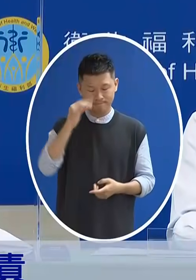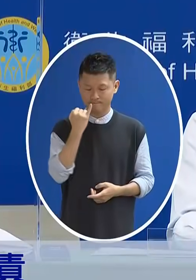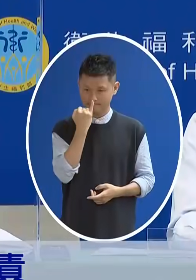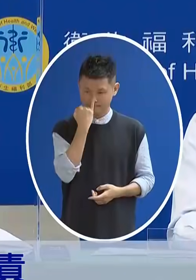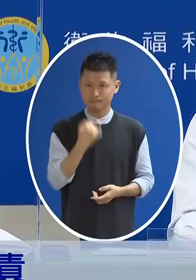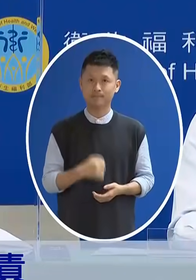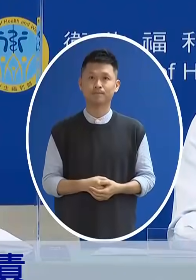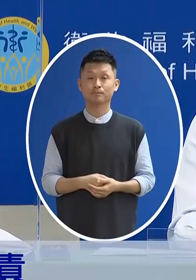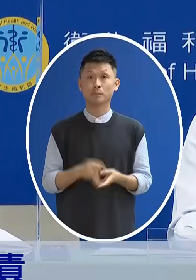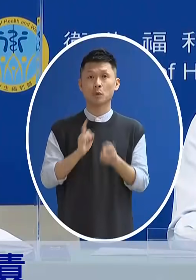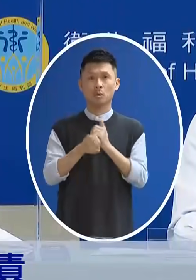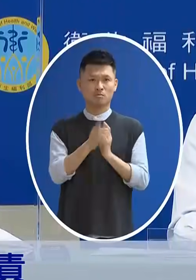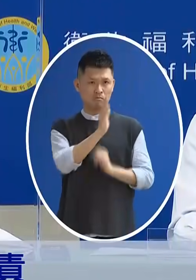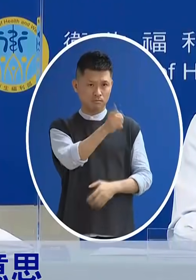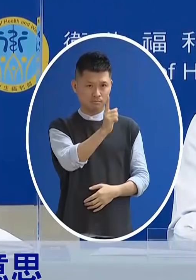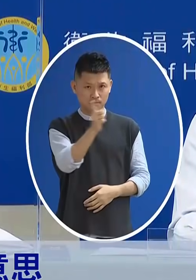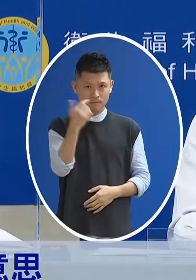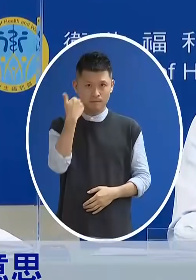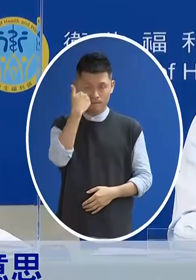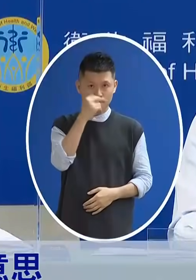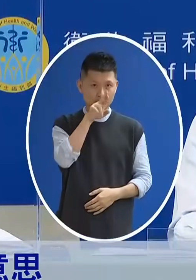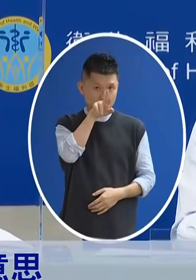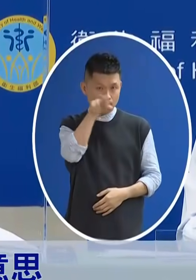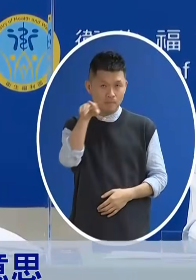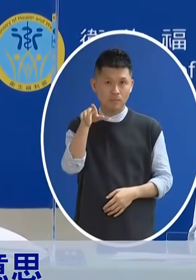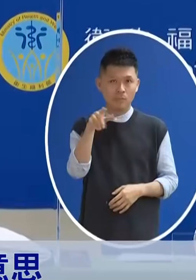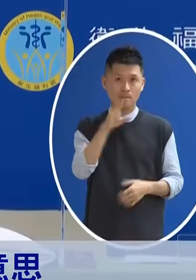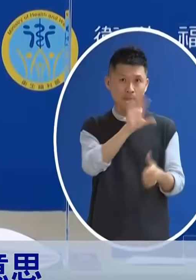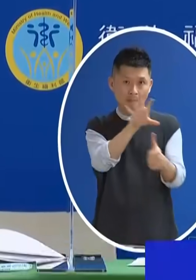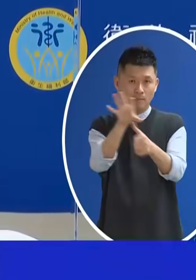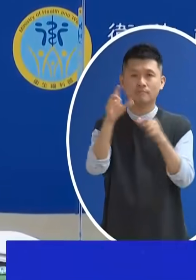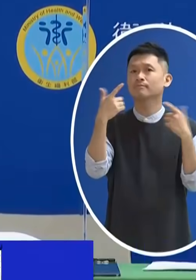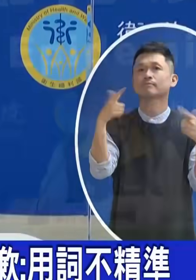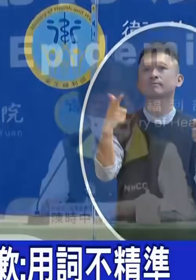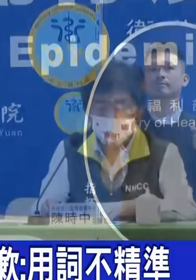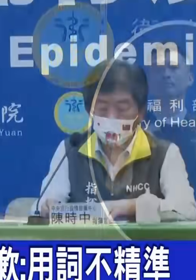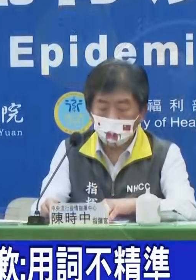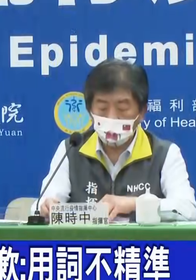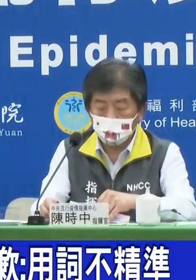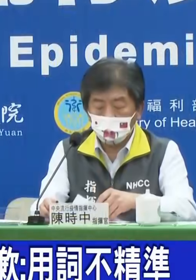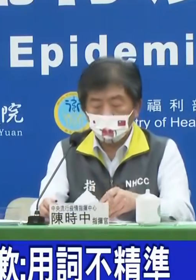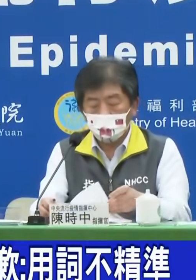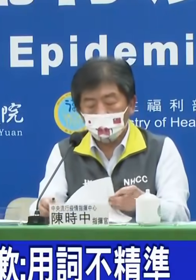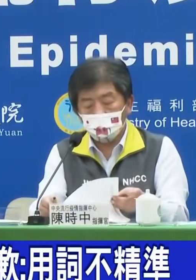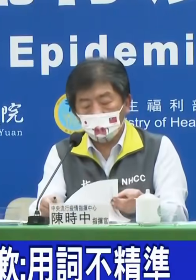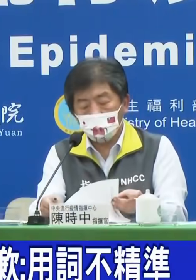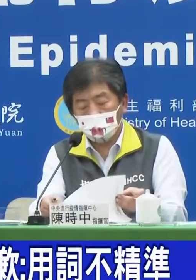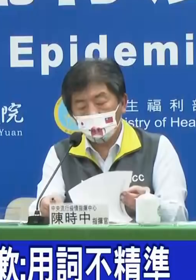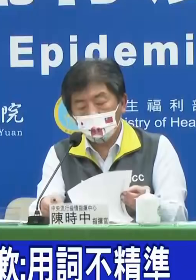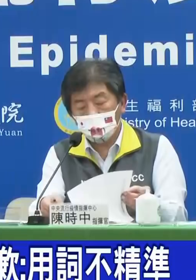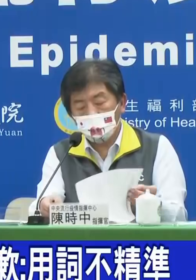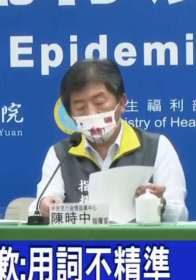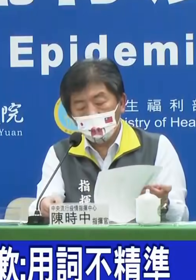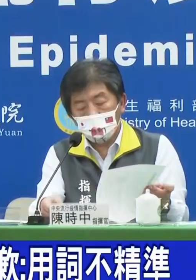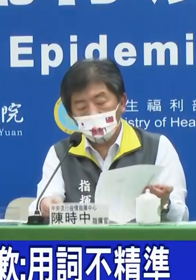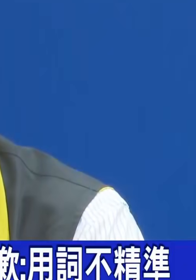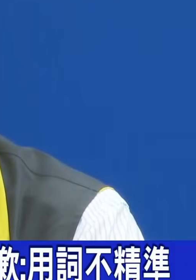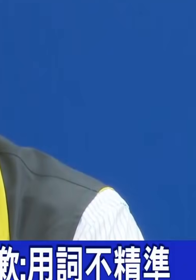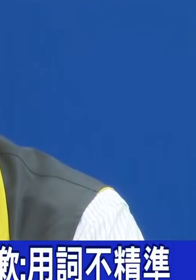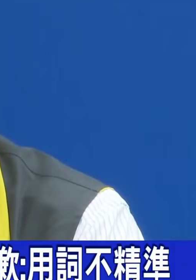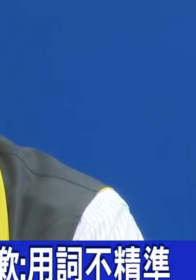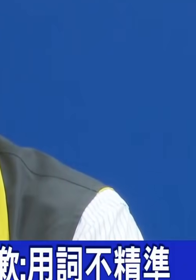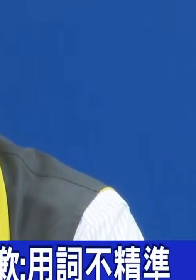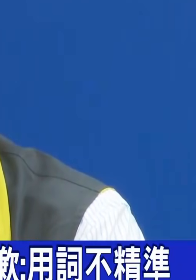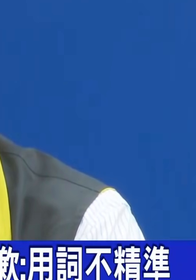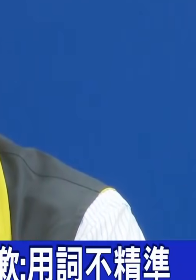绝对没有要去指责或伤害任何人的意思。 强调用词不够精确，指挥中心专家咨询小组召集人张尚淳七